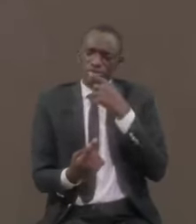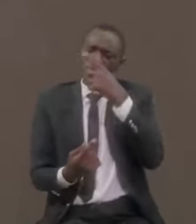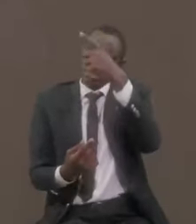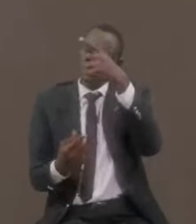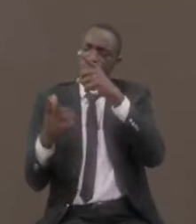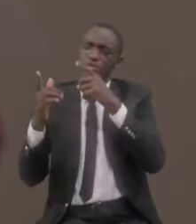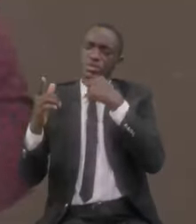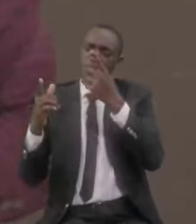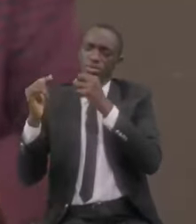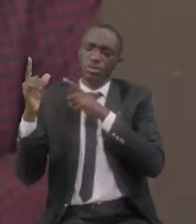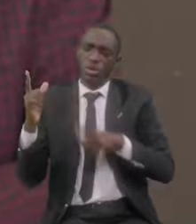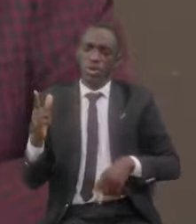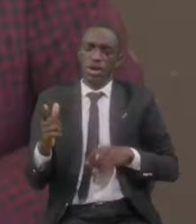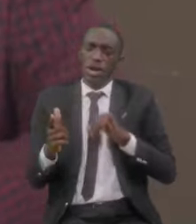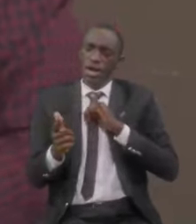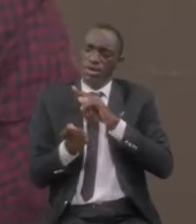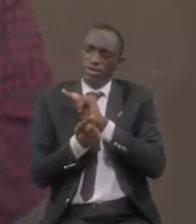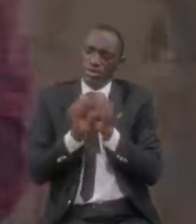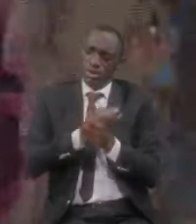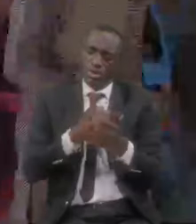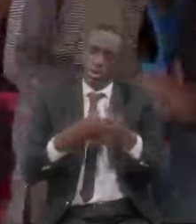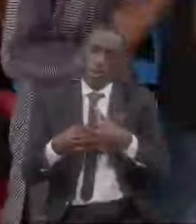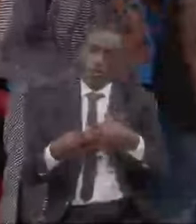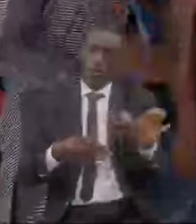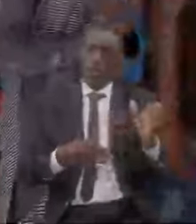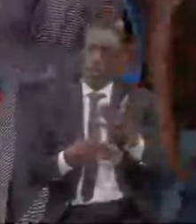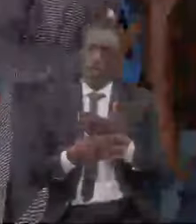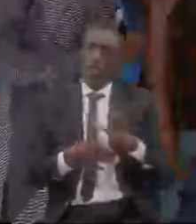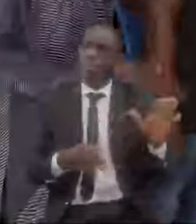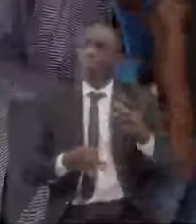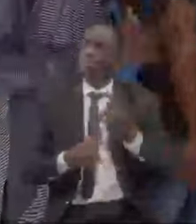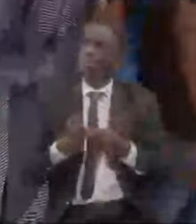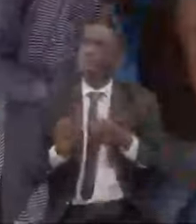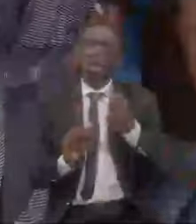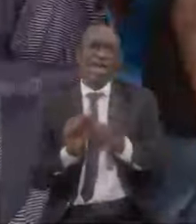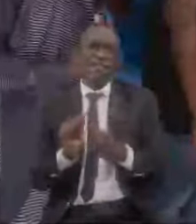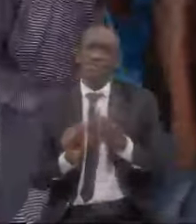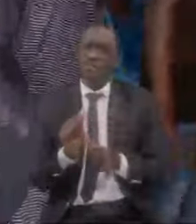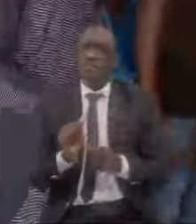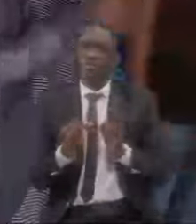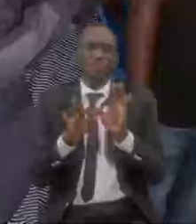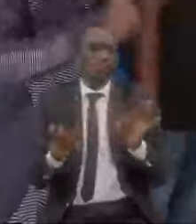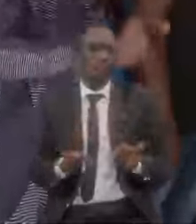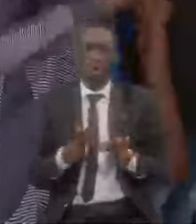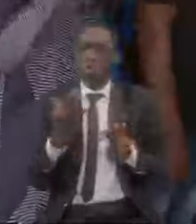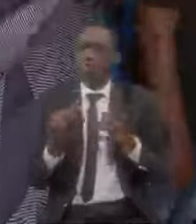je m'en détourne. Je me détourne de toute forme de transgression.